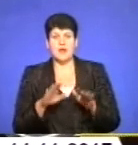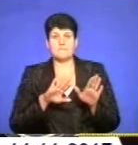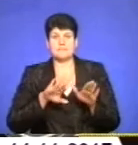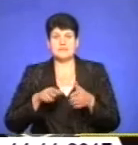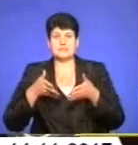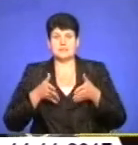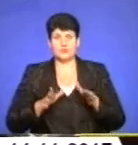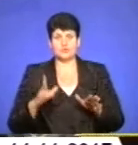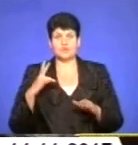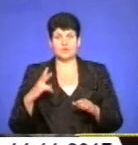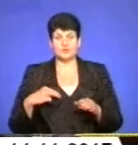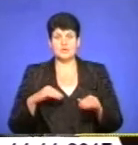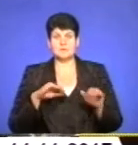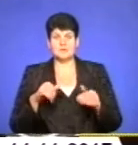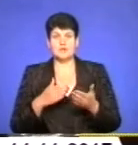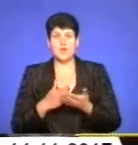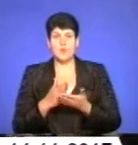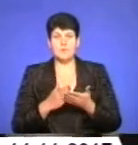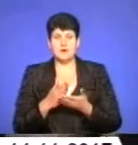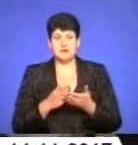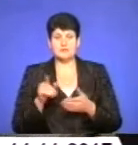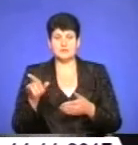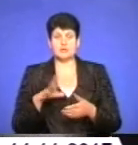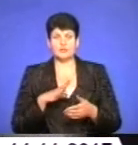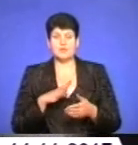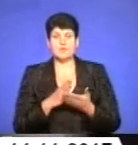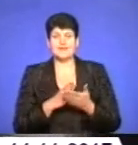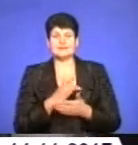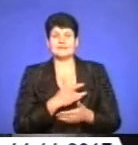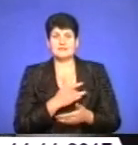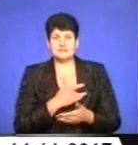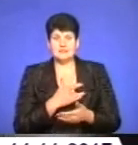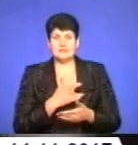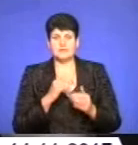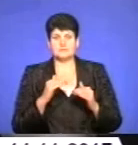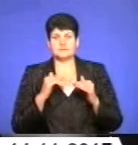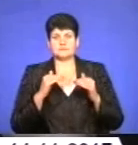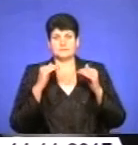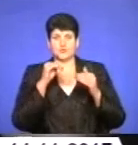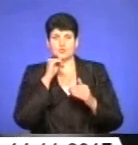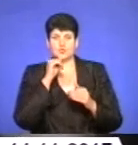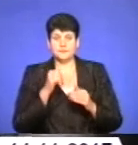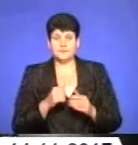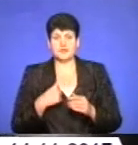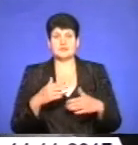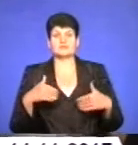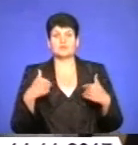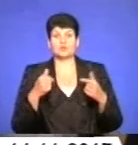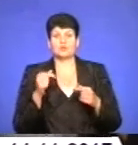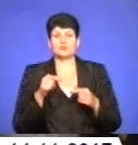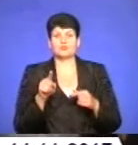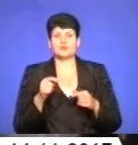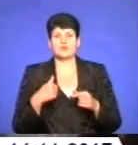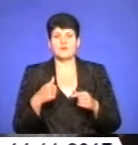народження доньки і після її операції, вона мала операцію на серце, і почав підніматися цукор. Я звернулася, тому що я тут